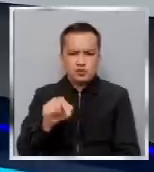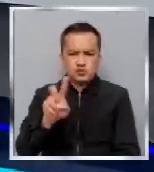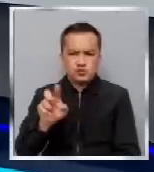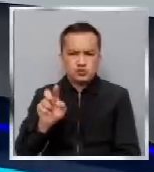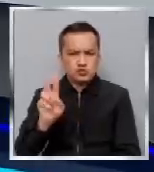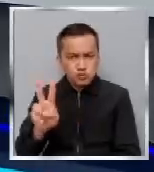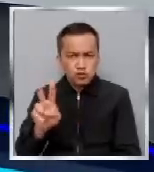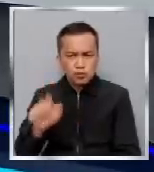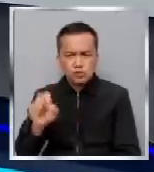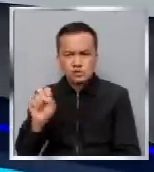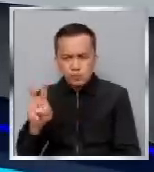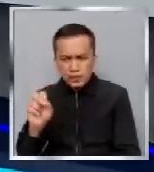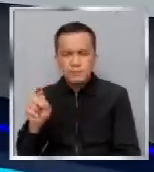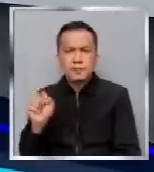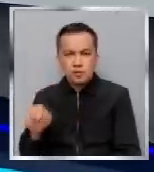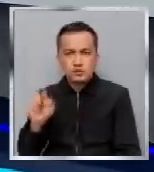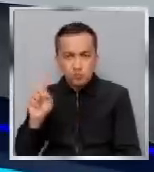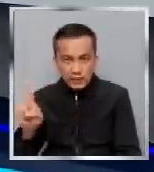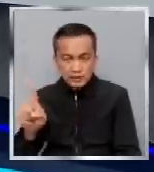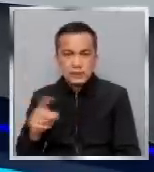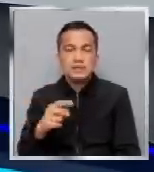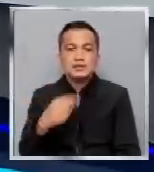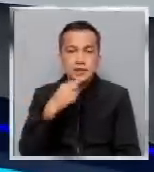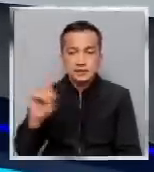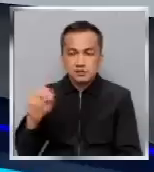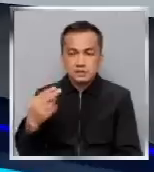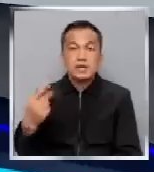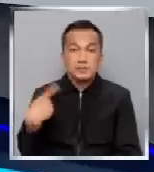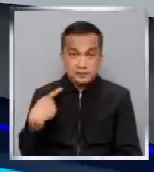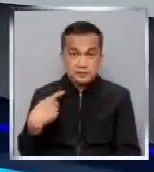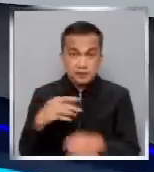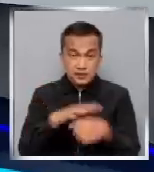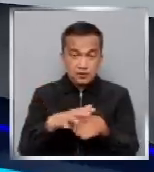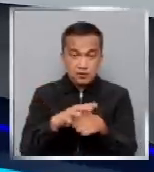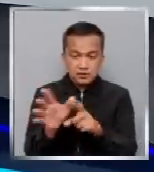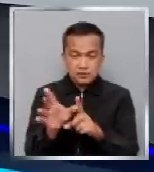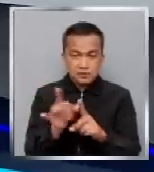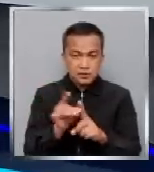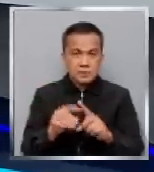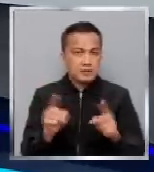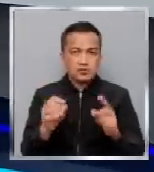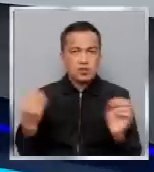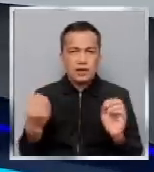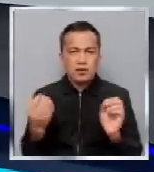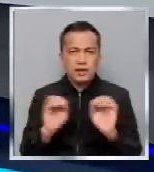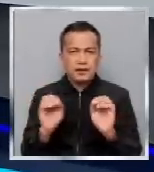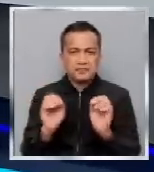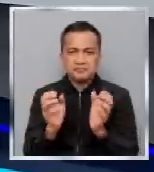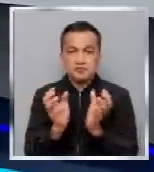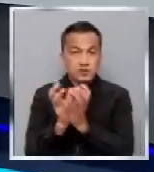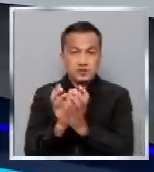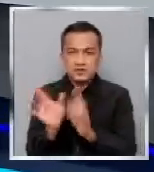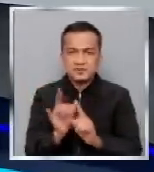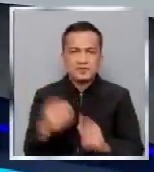BA.2.12.1. Sabi ng Department of Health, may local transmission na pero wala pa naman daw community transmission o malawakang pagkalat ng naturang